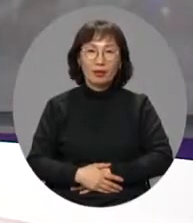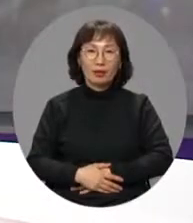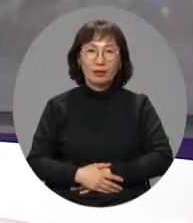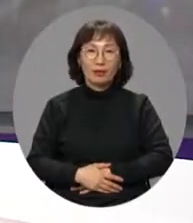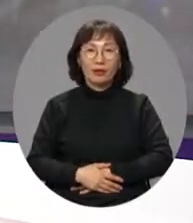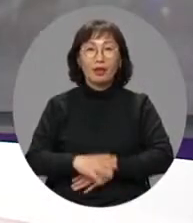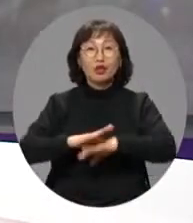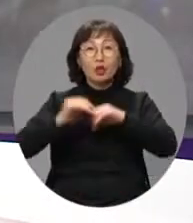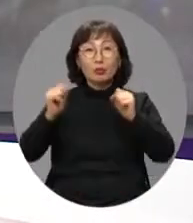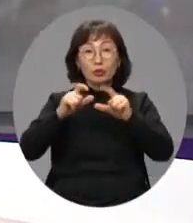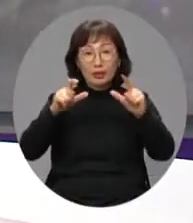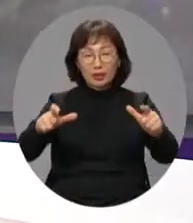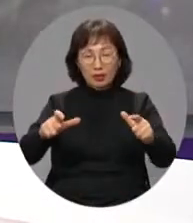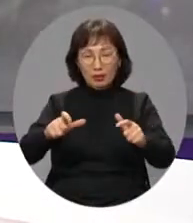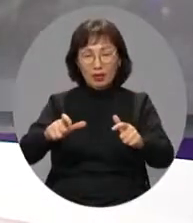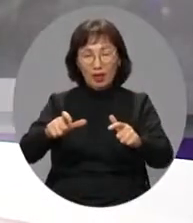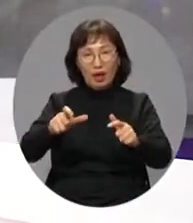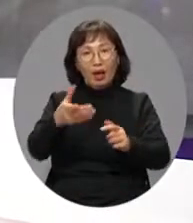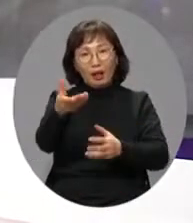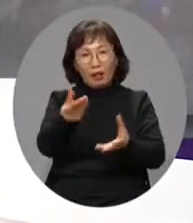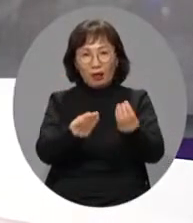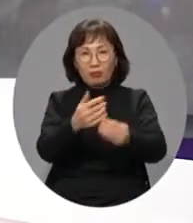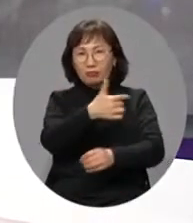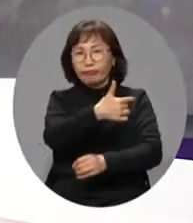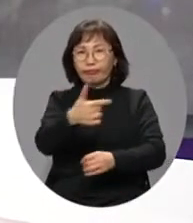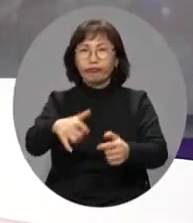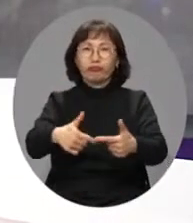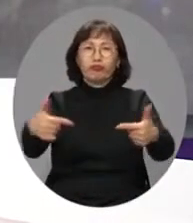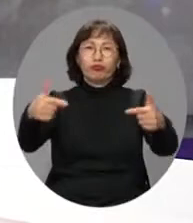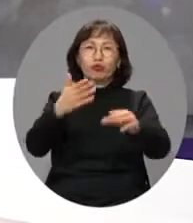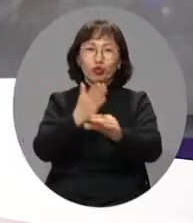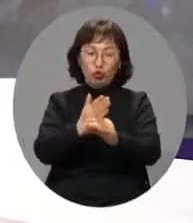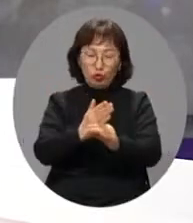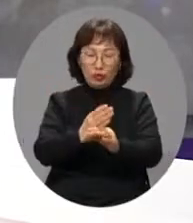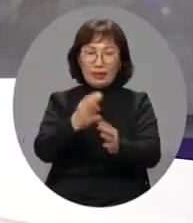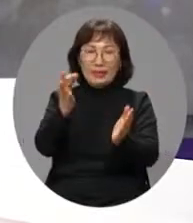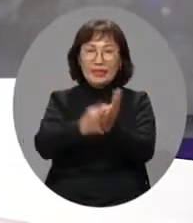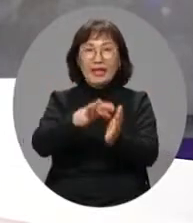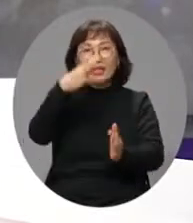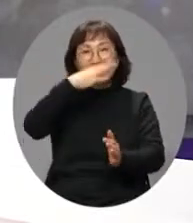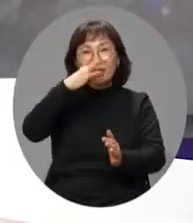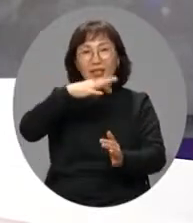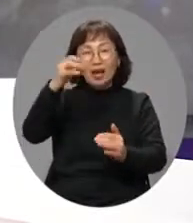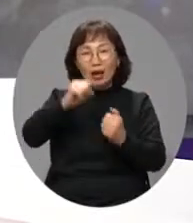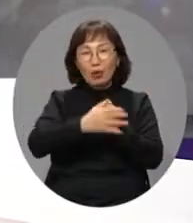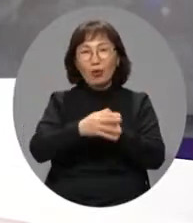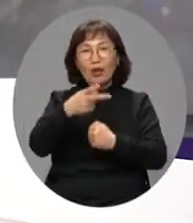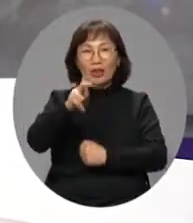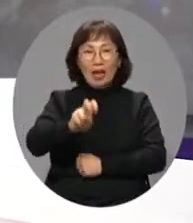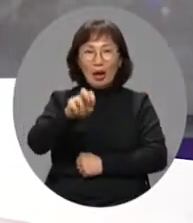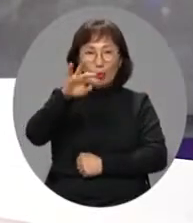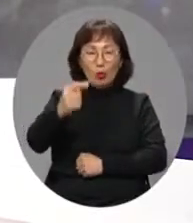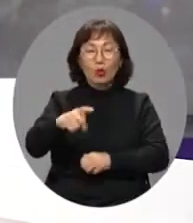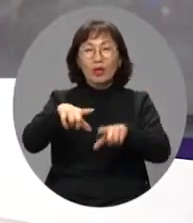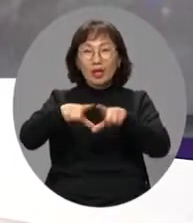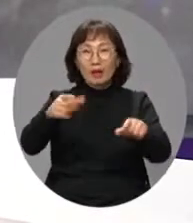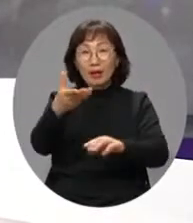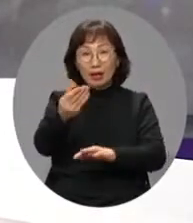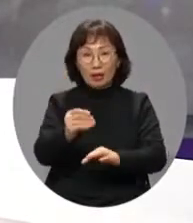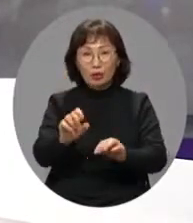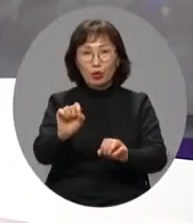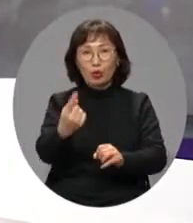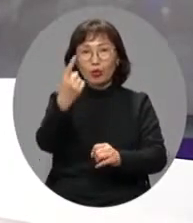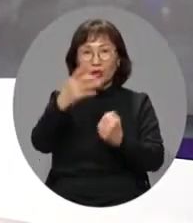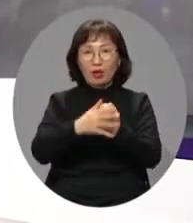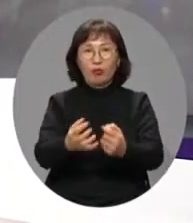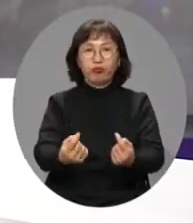전북 지역의 가계대출이 매월 크게 늘고 있습니다. 저금리 기조로 주택담보대출과 일반 대출이 동시에